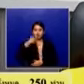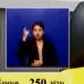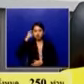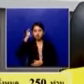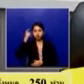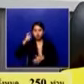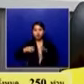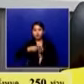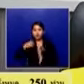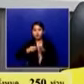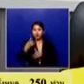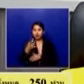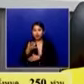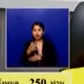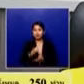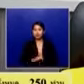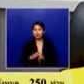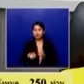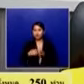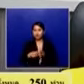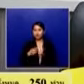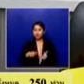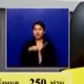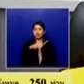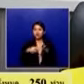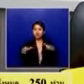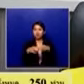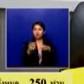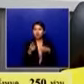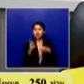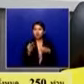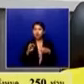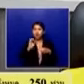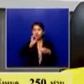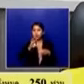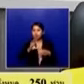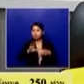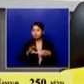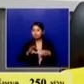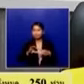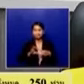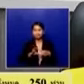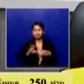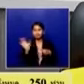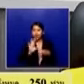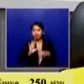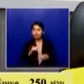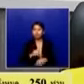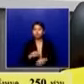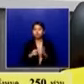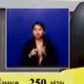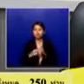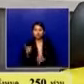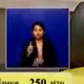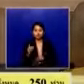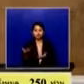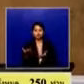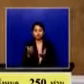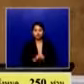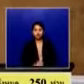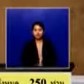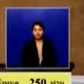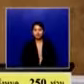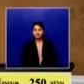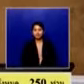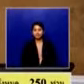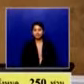การเสนอครม.ให้คัดค้านข้อเสนอแนะดังกล่าวนะครับขอบพระคุณครับ ครับจะมีชี้แจงไหมครับ